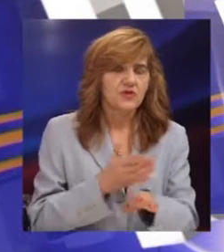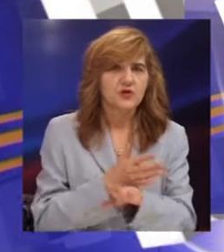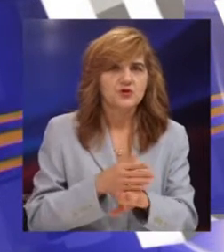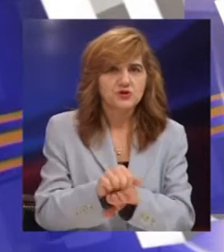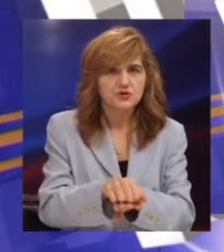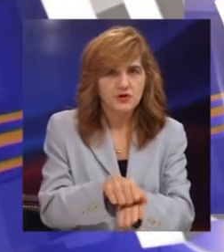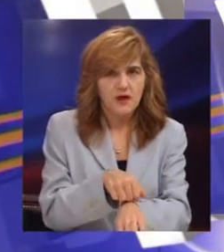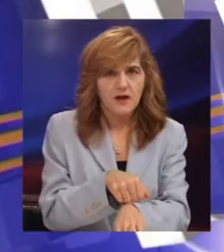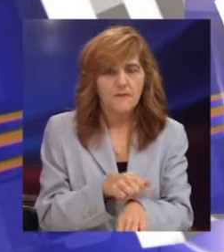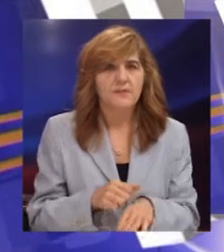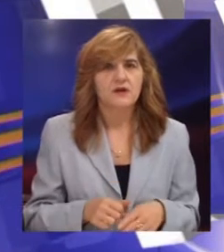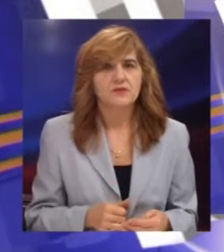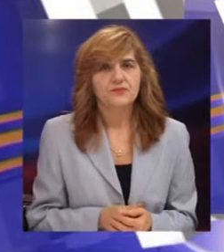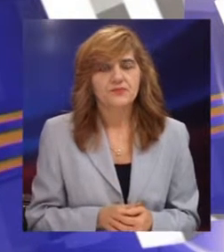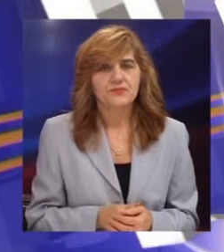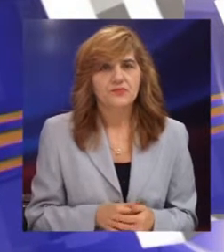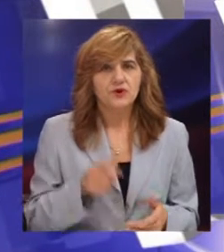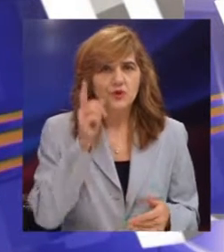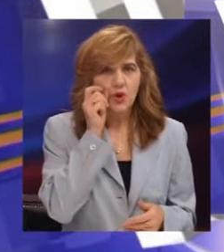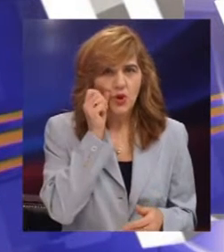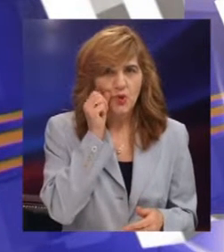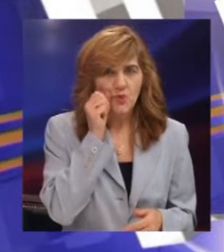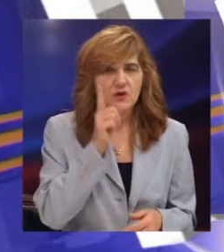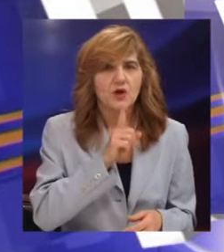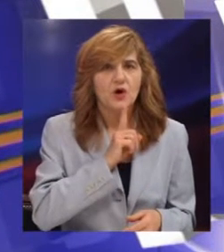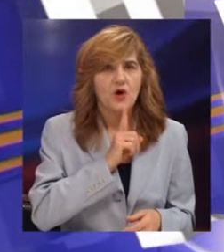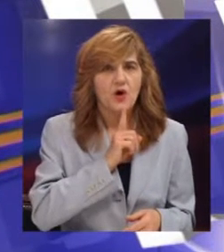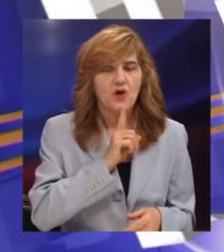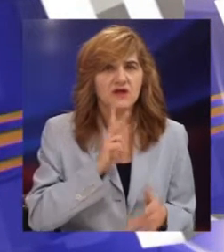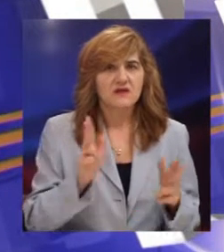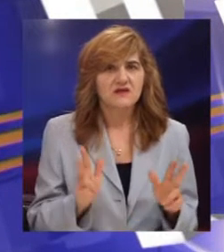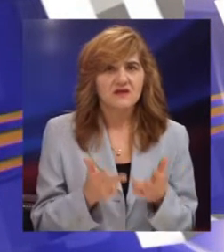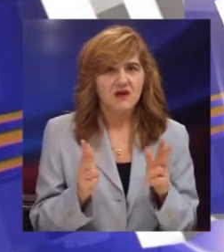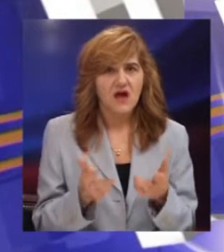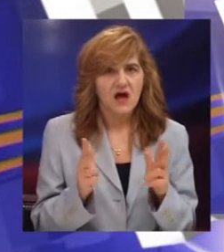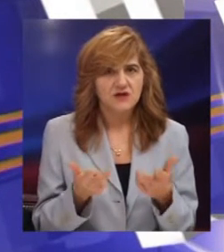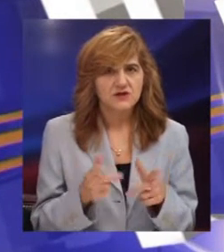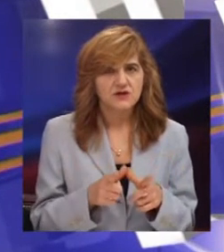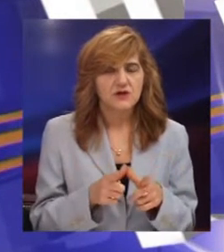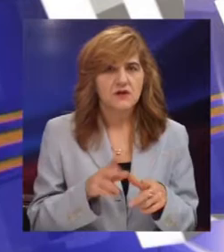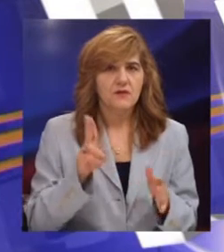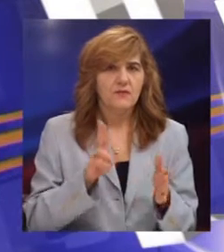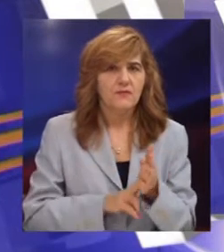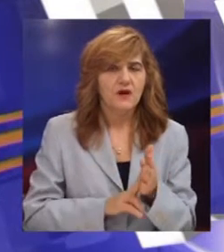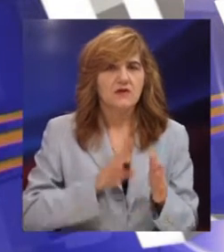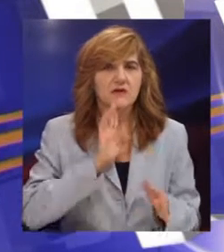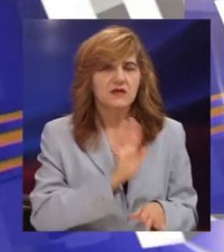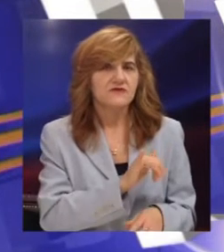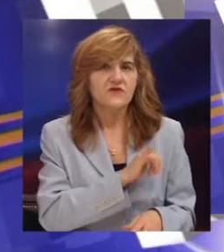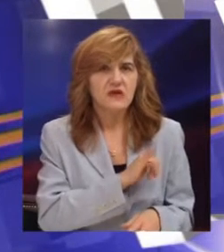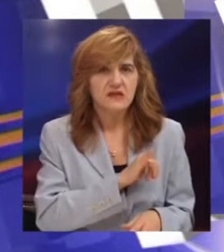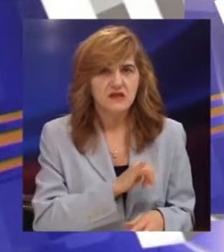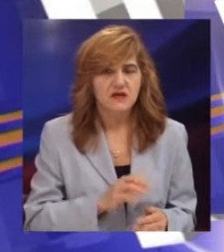ne znam šta, su ljudi koji traže prohodnost za ostvarivanje nekih